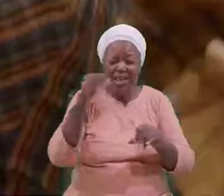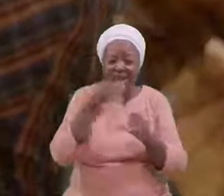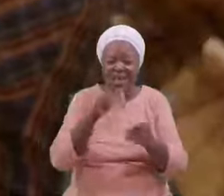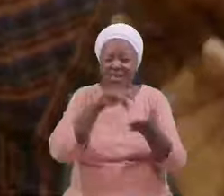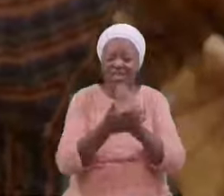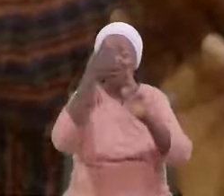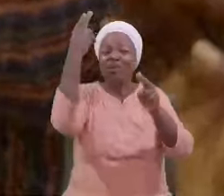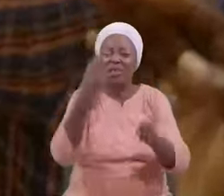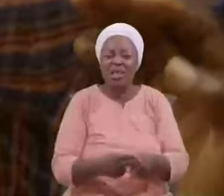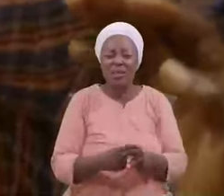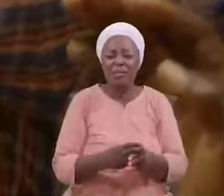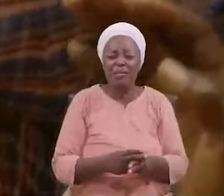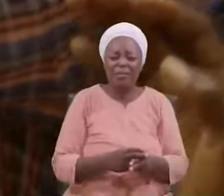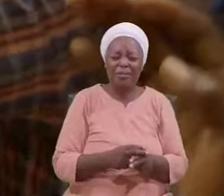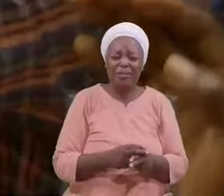Jésus-Christ.